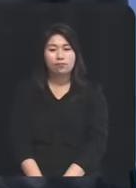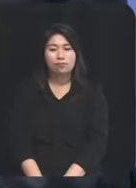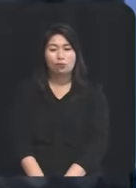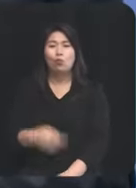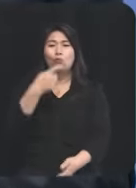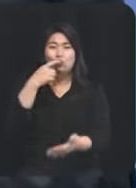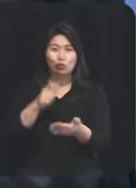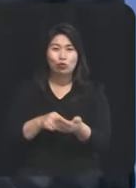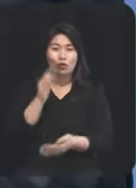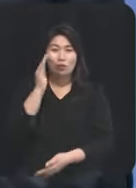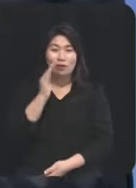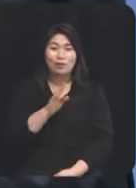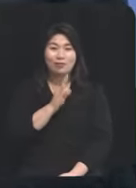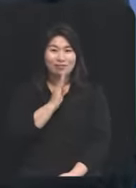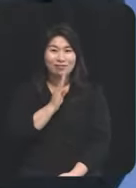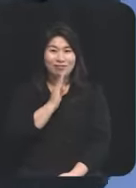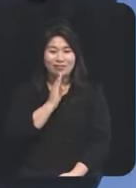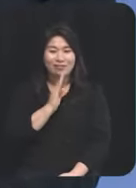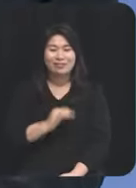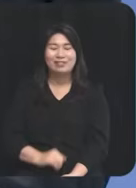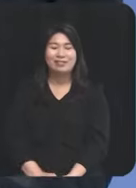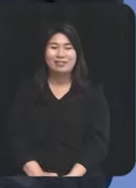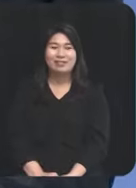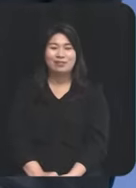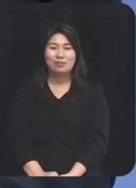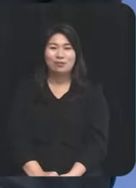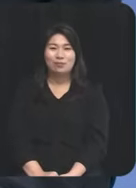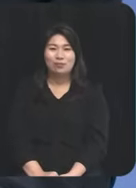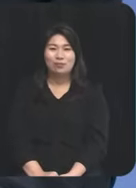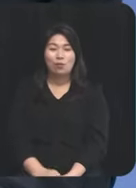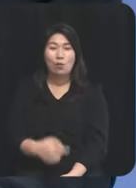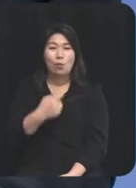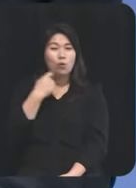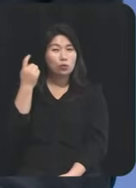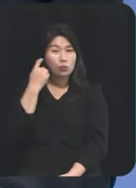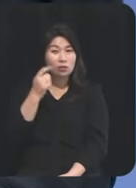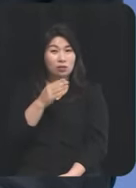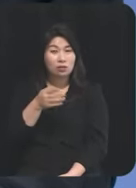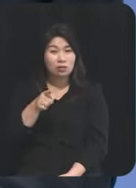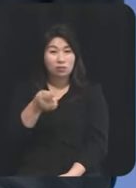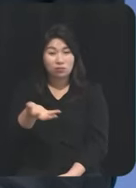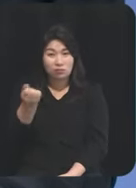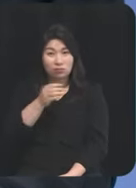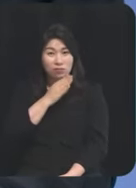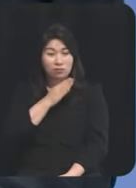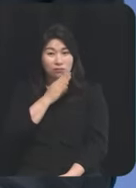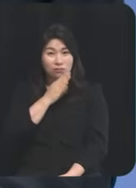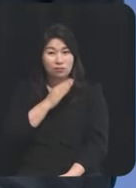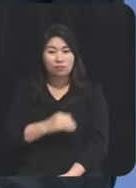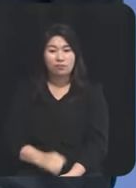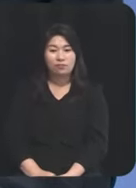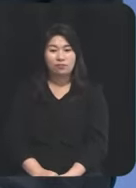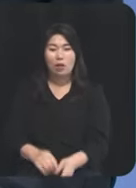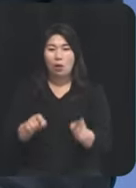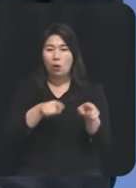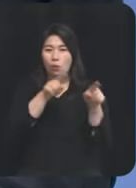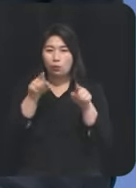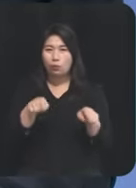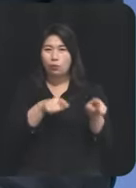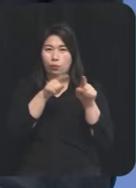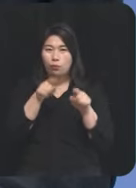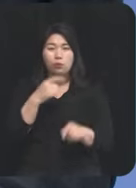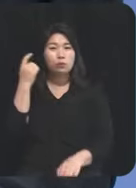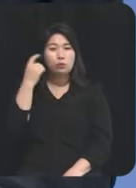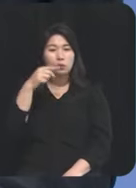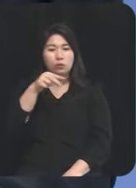쉽게. 예. 그 맞죠? 자, 그러면. 아니, 문 후보님 목소리가 맞죠? 예. 아니, 그 녹취록에는 분명